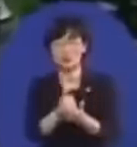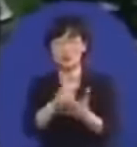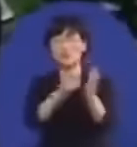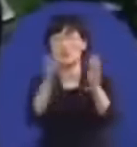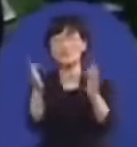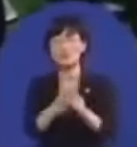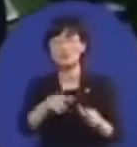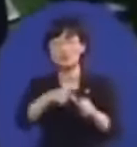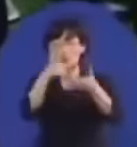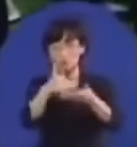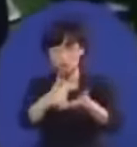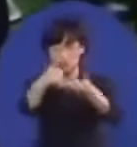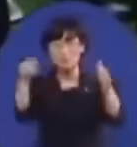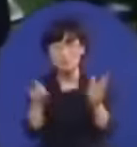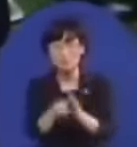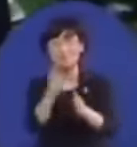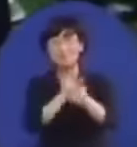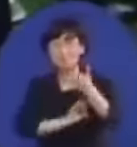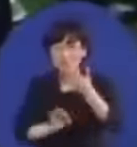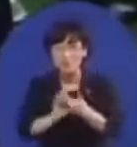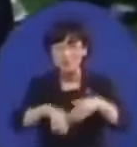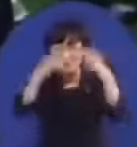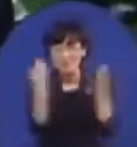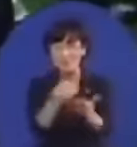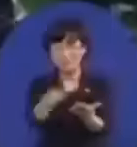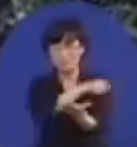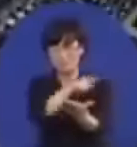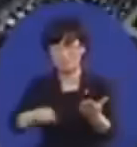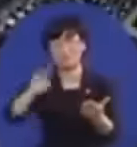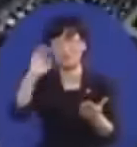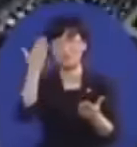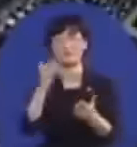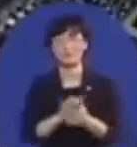예수님을 구주로 믿음으로 다 청산되고 마는 것입니다.